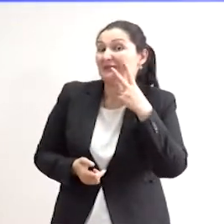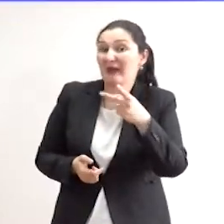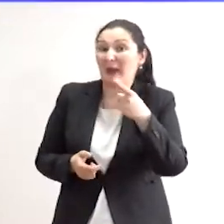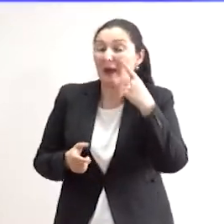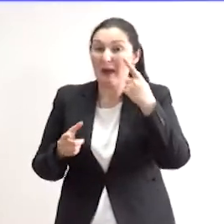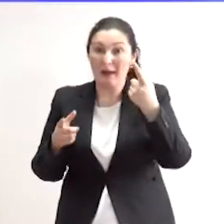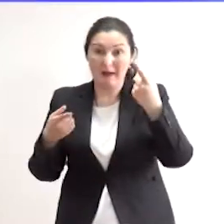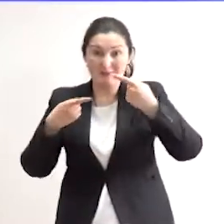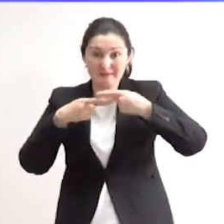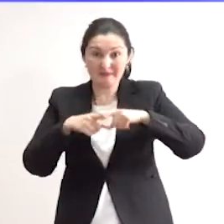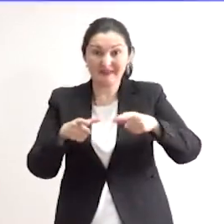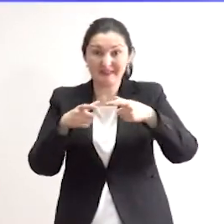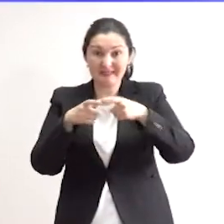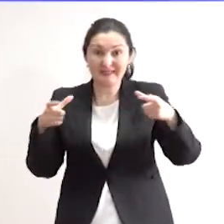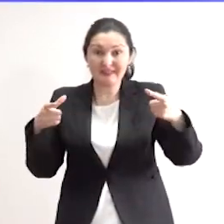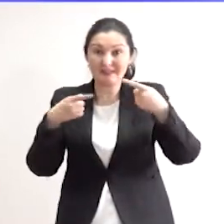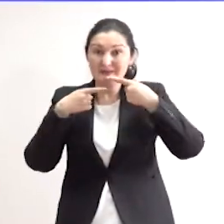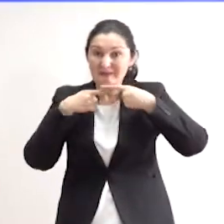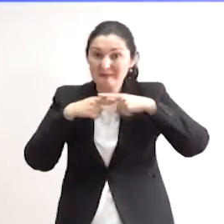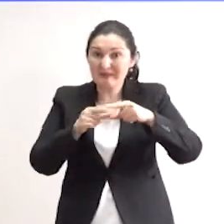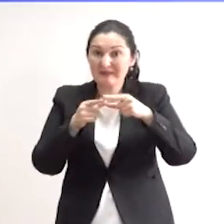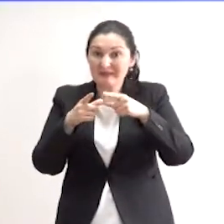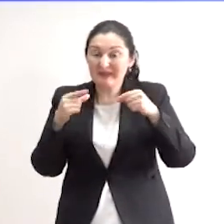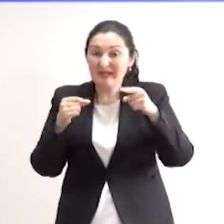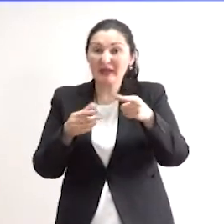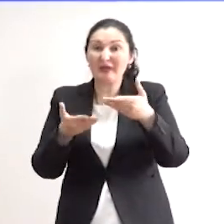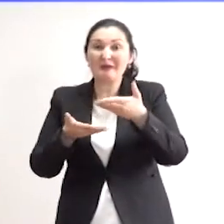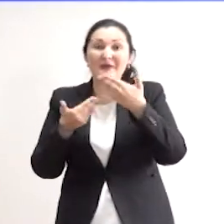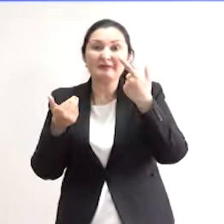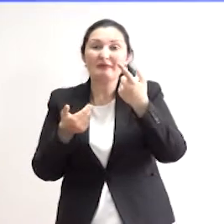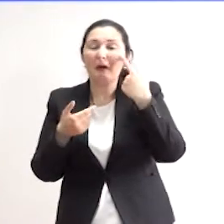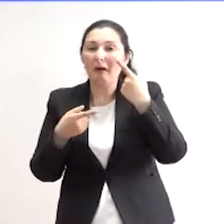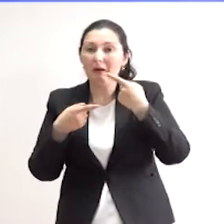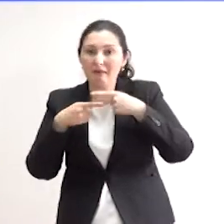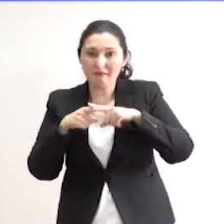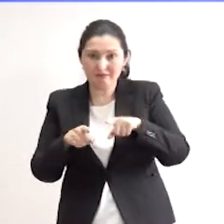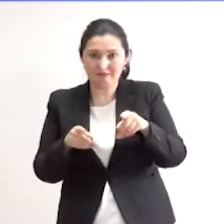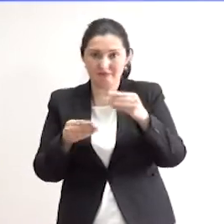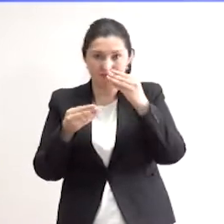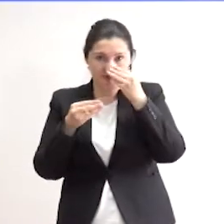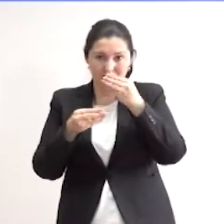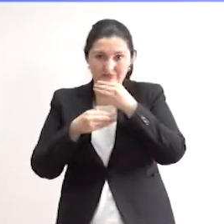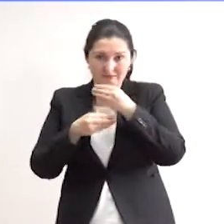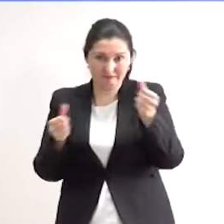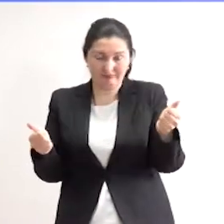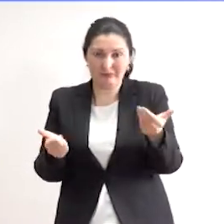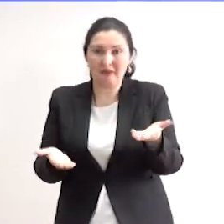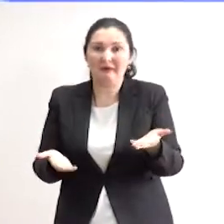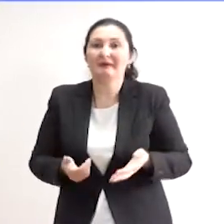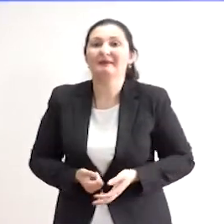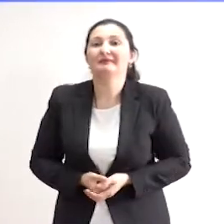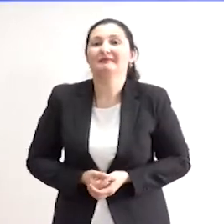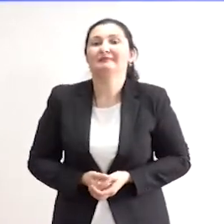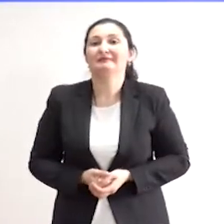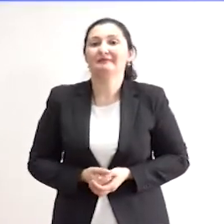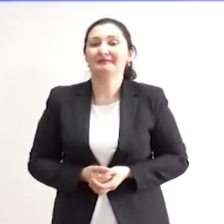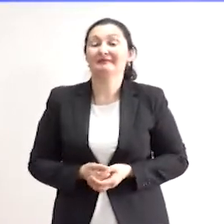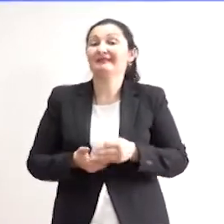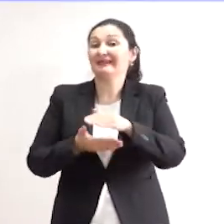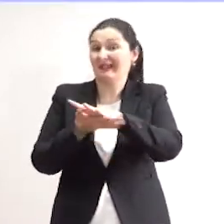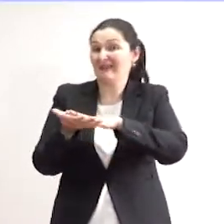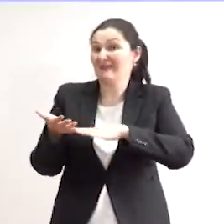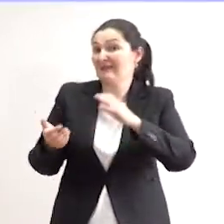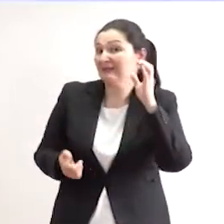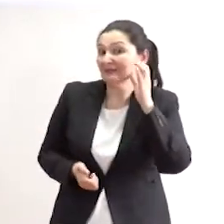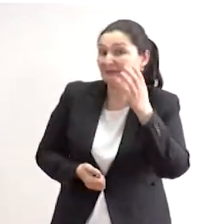پنیر نیست شد پنیر نیست شد بله از روی تقسیم چه پنیر نیست شد بله دوامش را